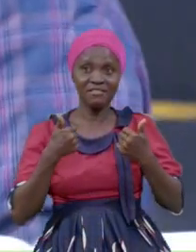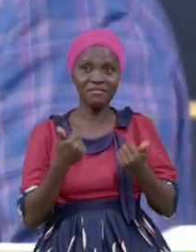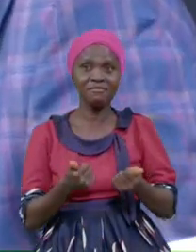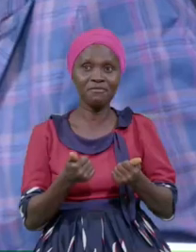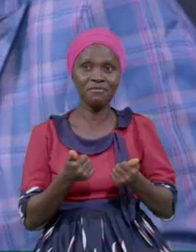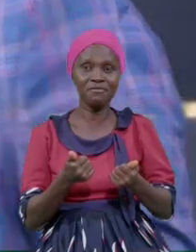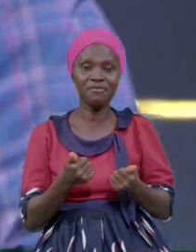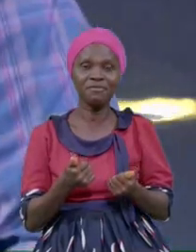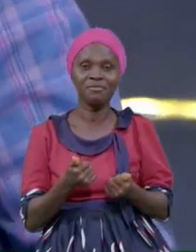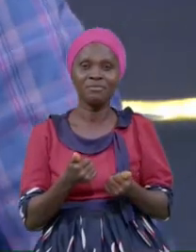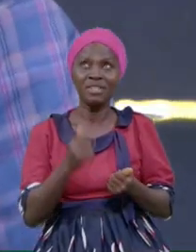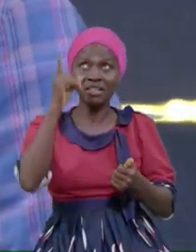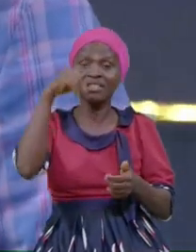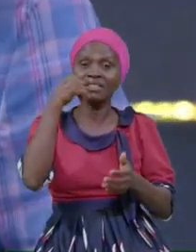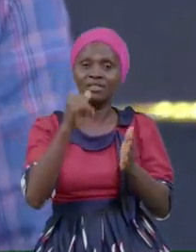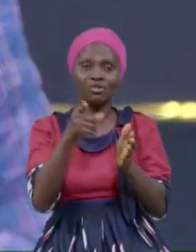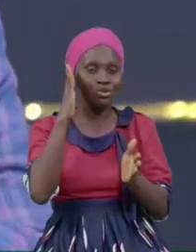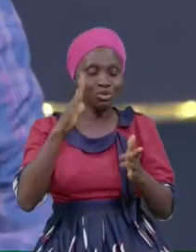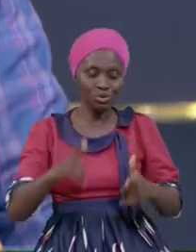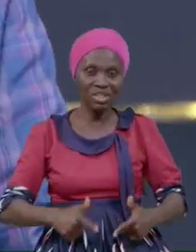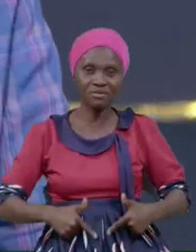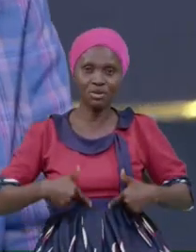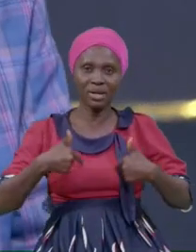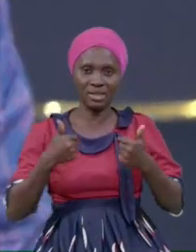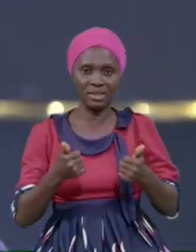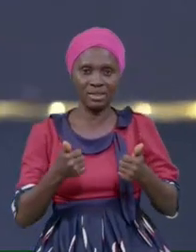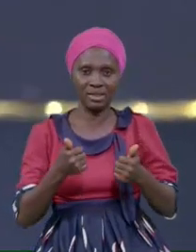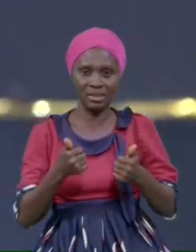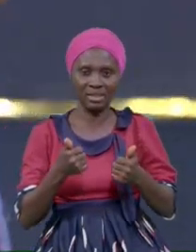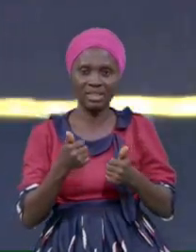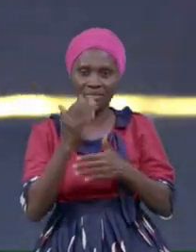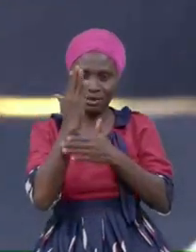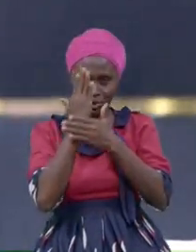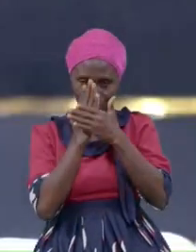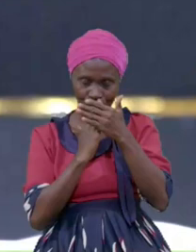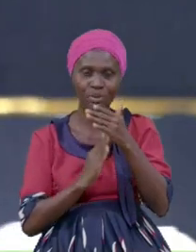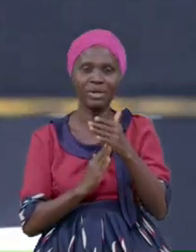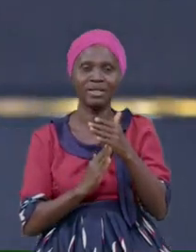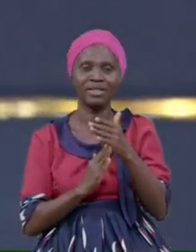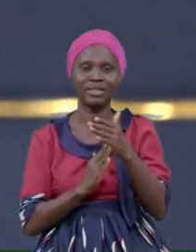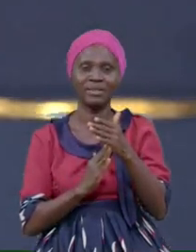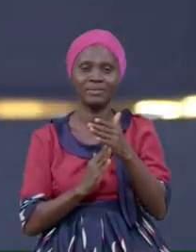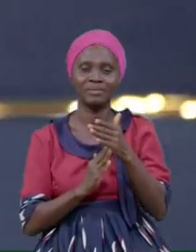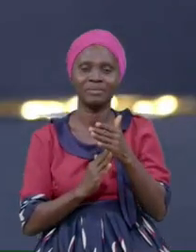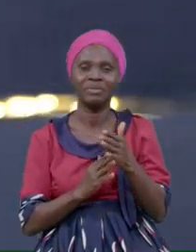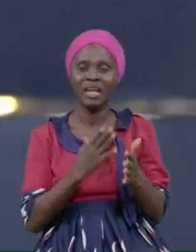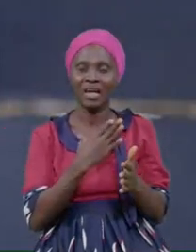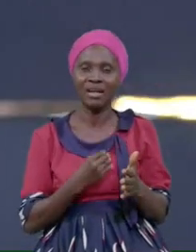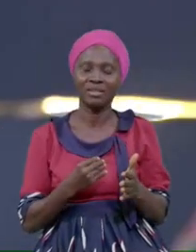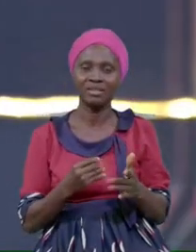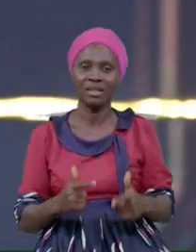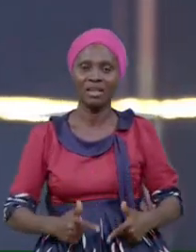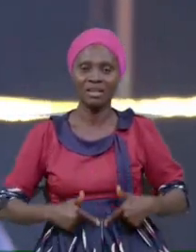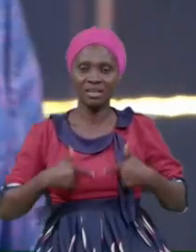On vivait de façon négligente, frivole. Nous vivions de façon